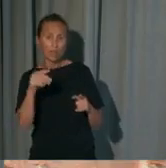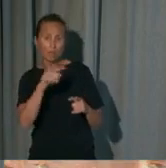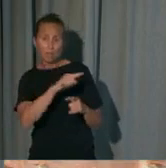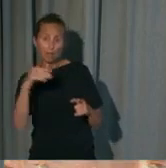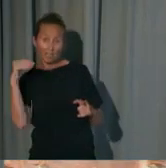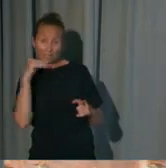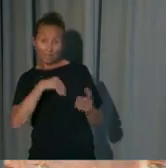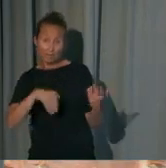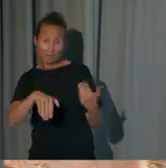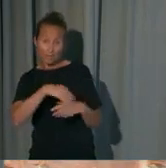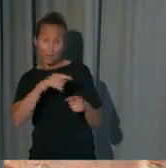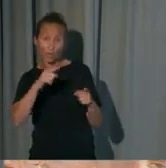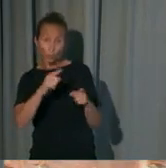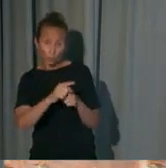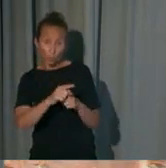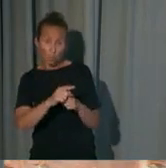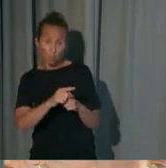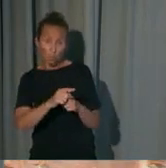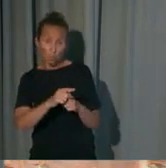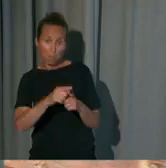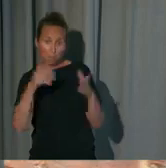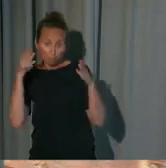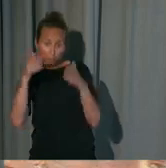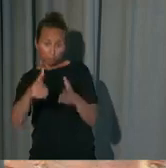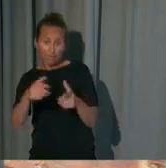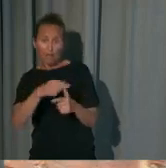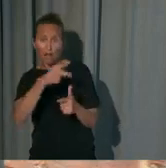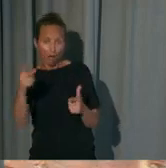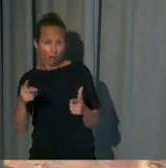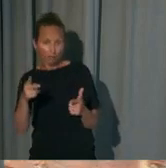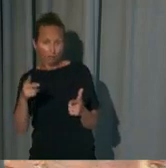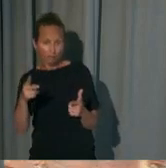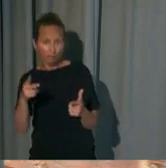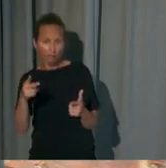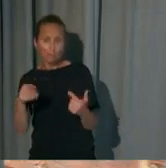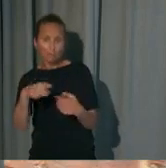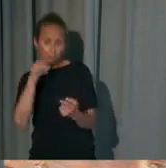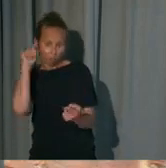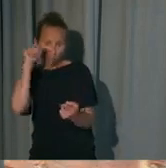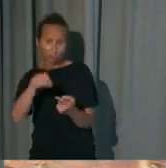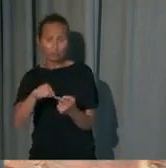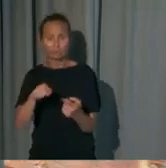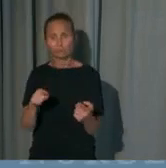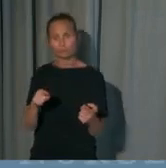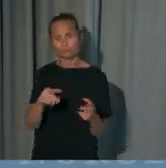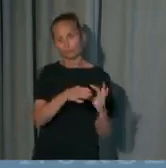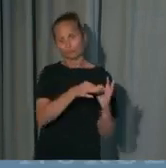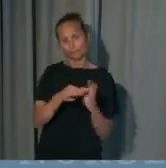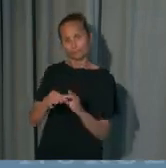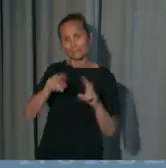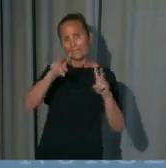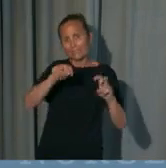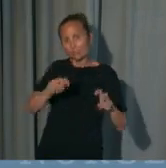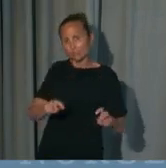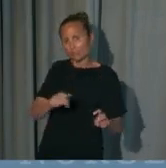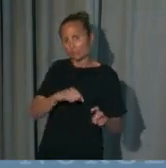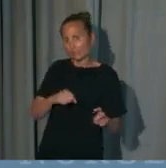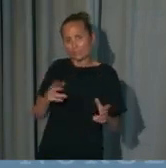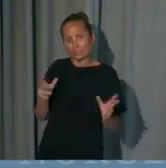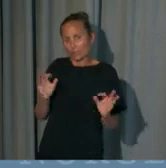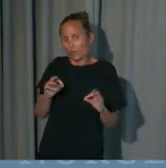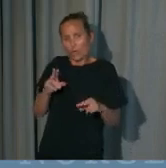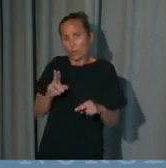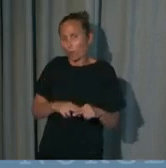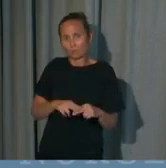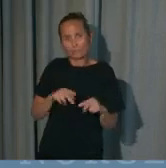skeive miljøet som dette kan være rettet mot, eller er det andre miljøer? Igjen er dette knyttet til etterforskningen, som ikke vi kan kommentere